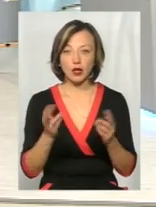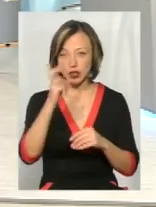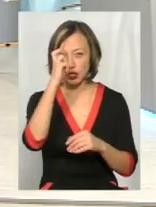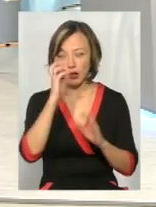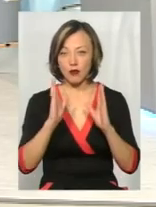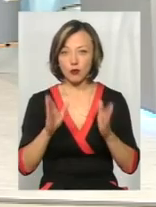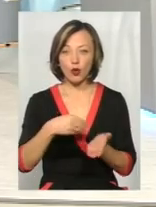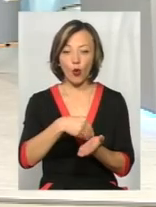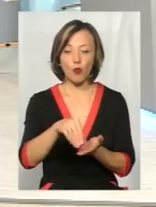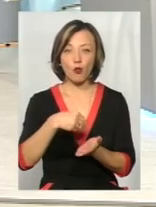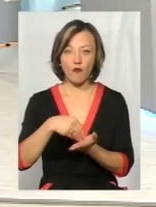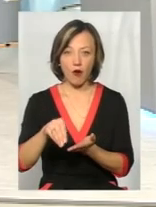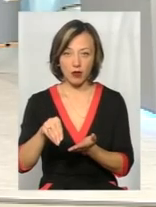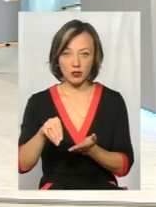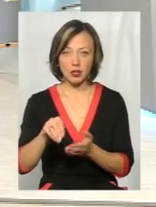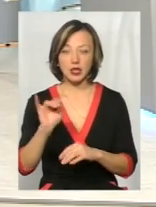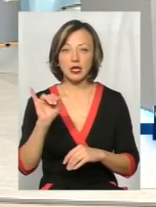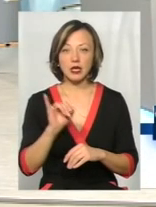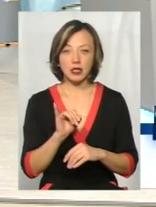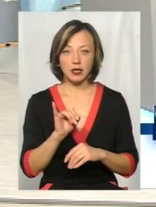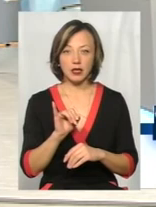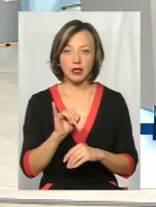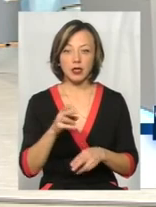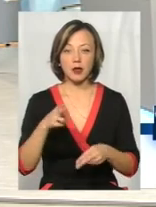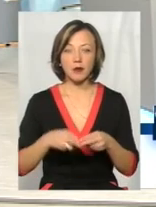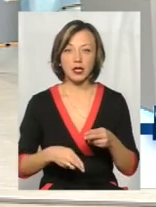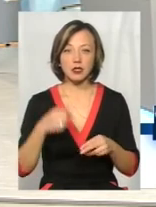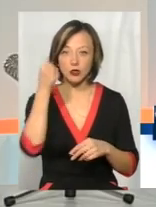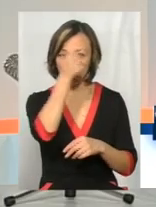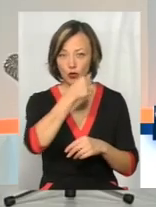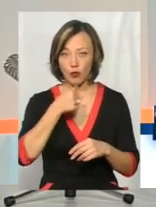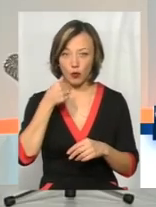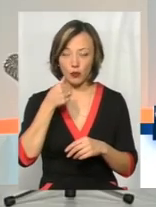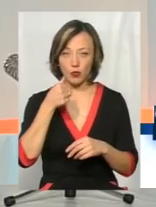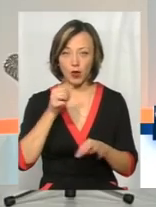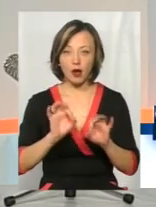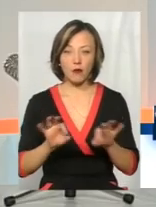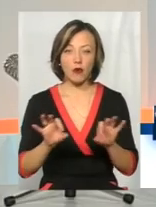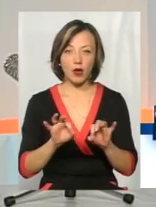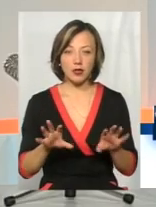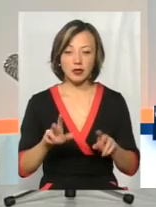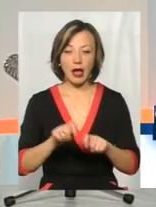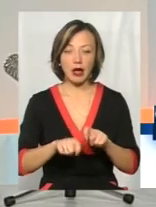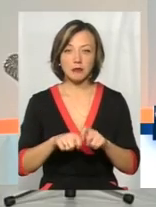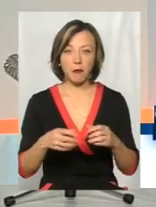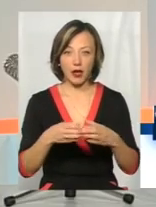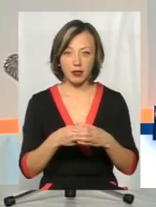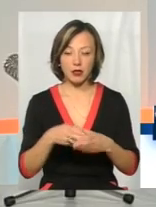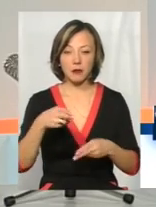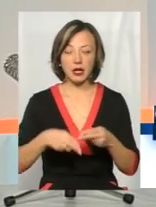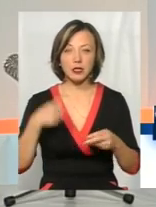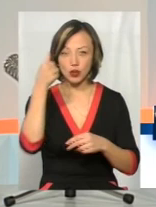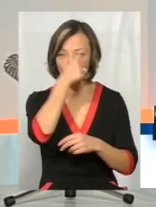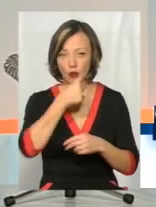держава буде купувати. І наприкінці року, ну так, як пояснюють експерти, наприкінці